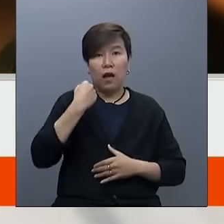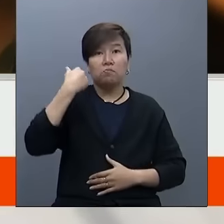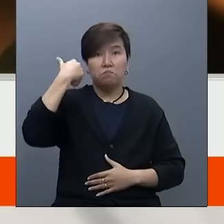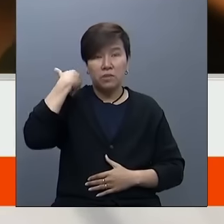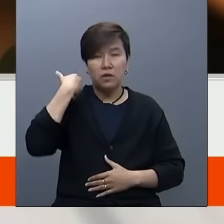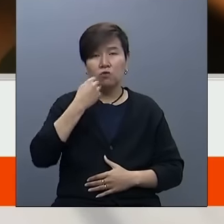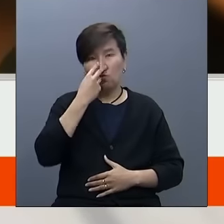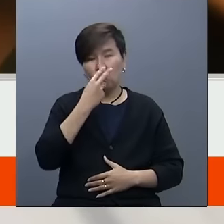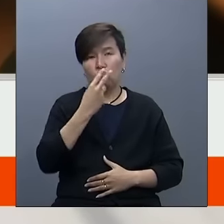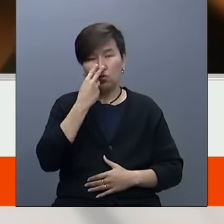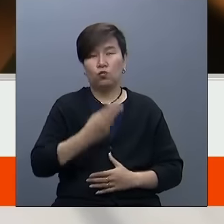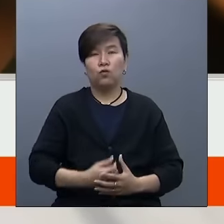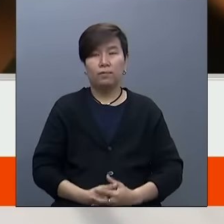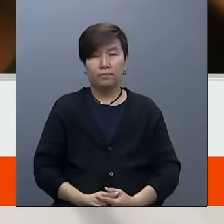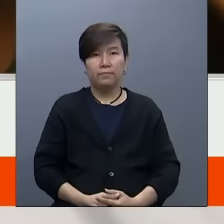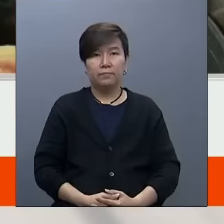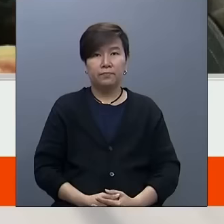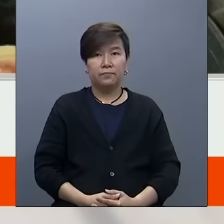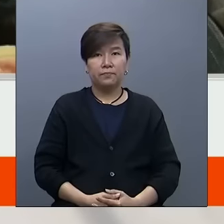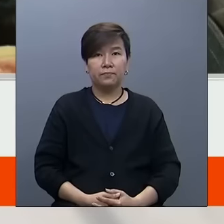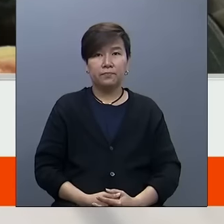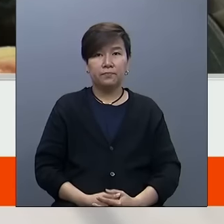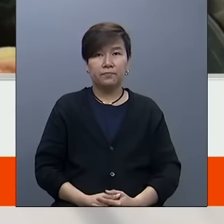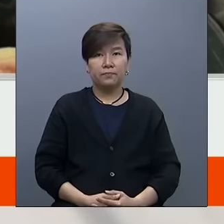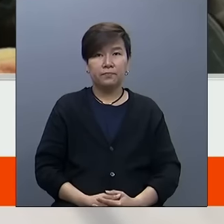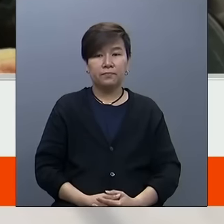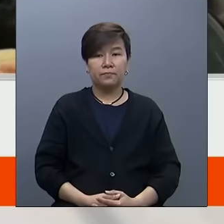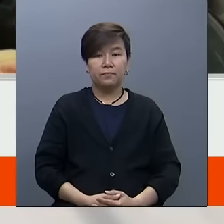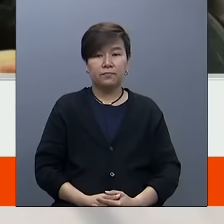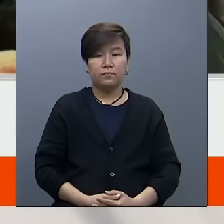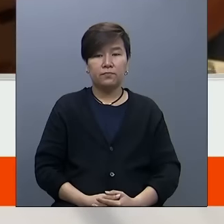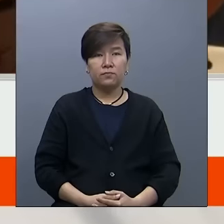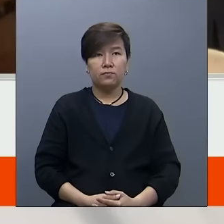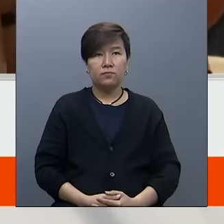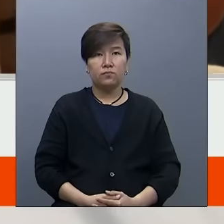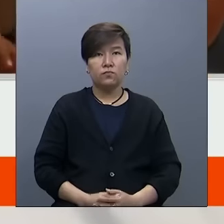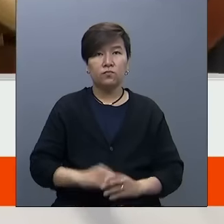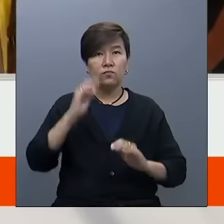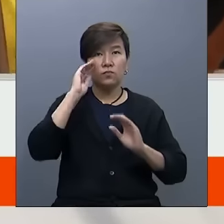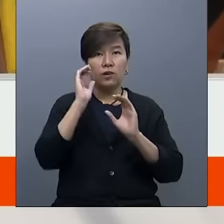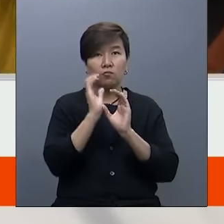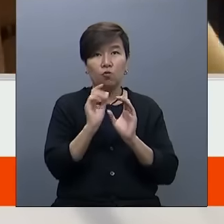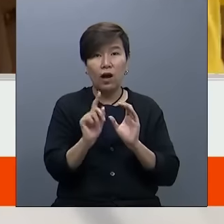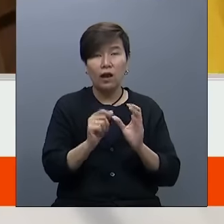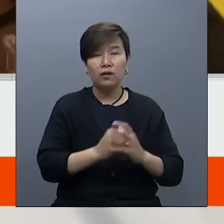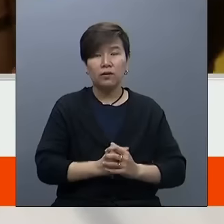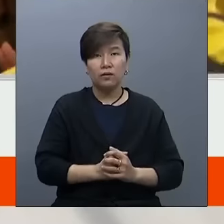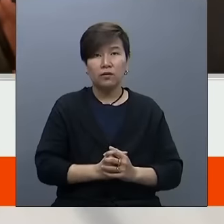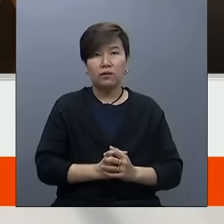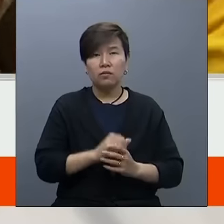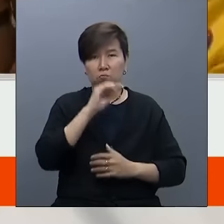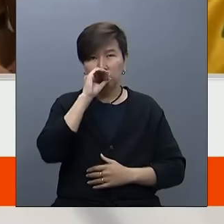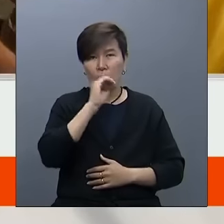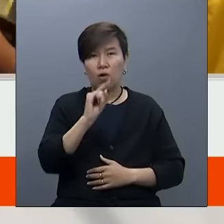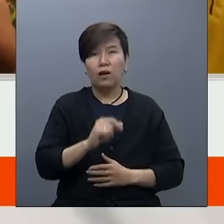ค่ะ เนี่ยมันมองคนละมุม มองต่างมุมสู้กันได้ ตำรวจใช่ตำรวจก็มองยืนยันว่าเราไม่ได้ดำเนินคดีตามความผิดต่อเจ้